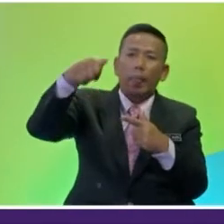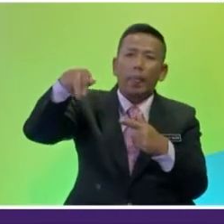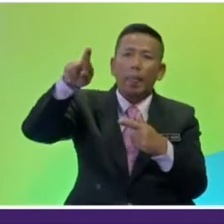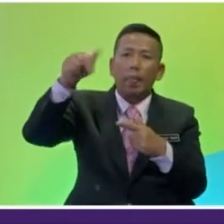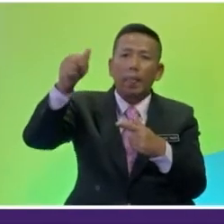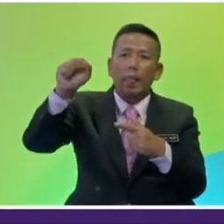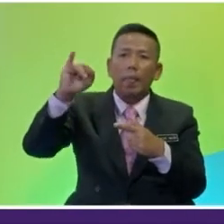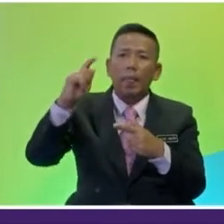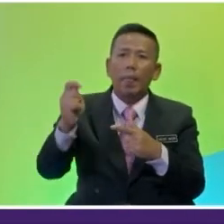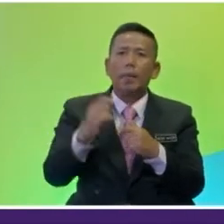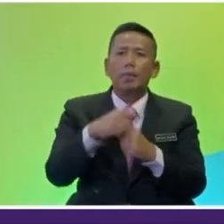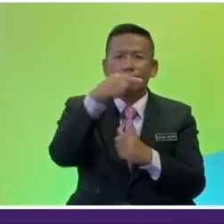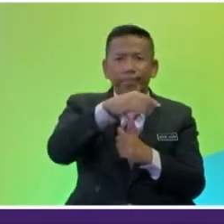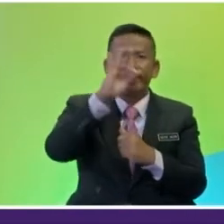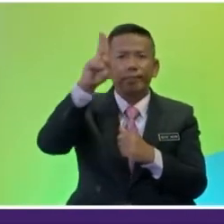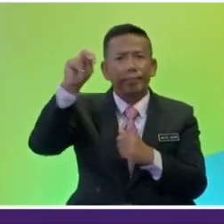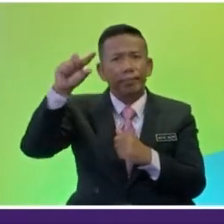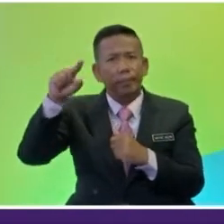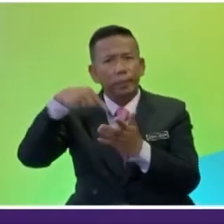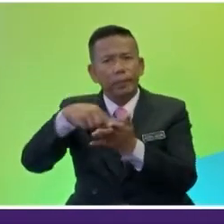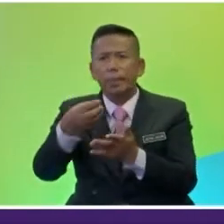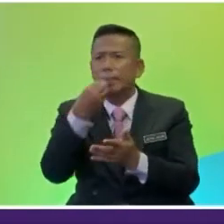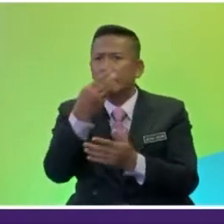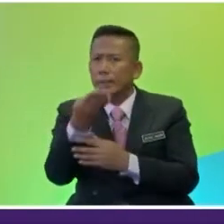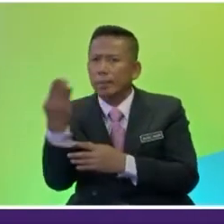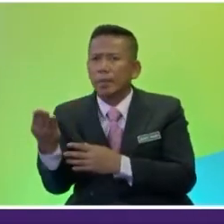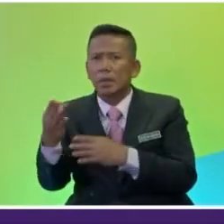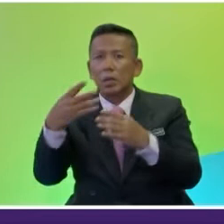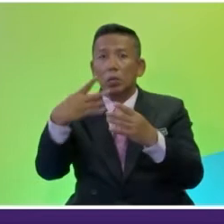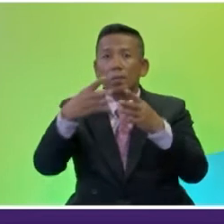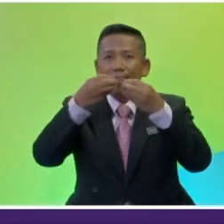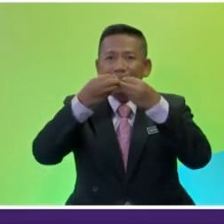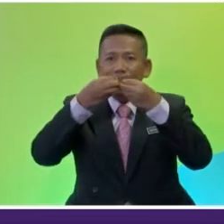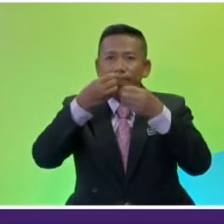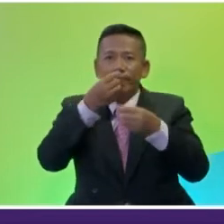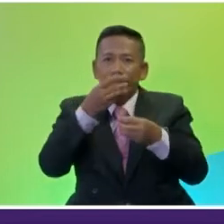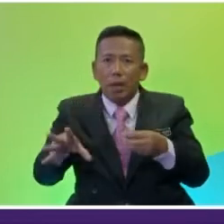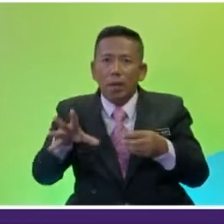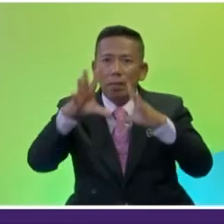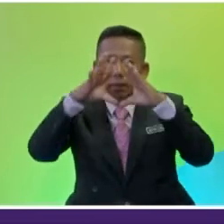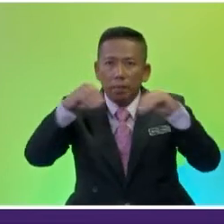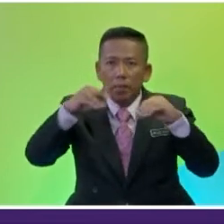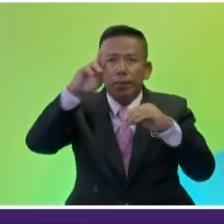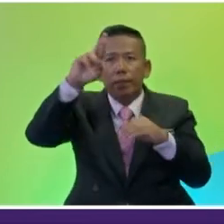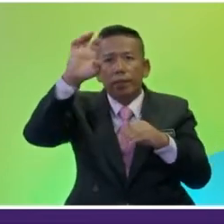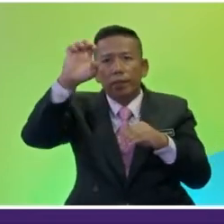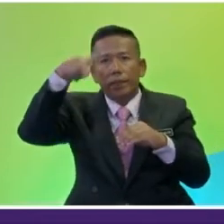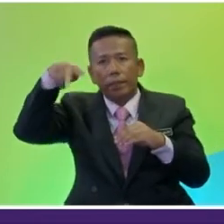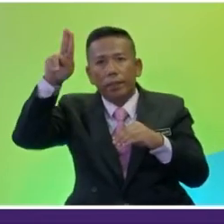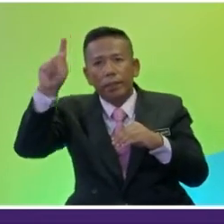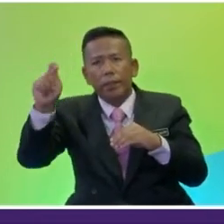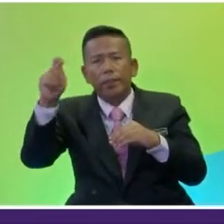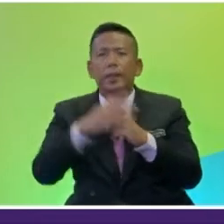ialah fungi ini dia makan bahan yang melepuh Contohnya bahan itu tidak mati organisme